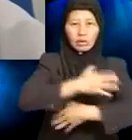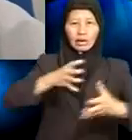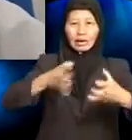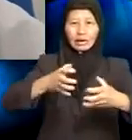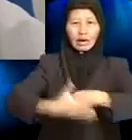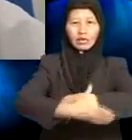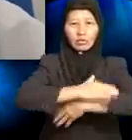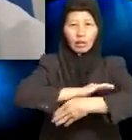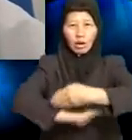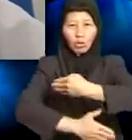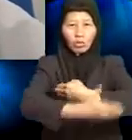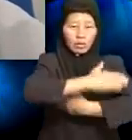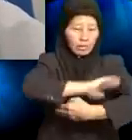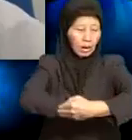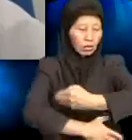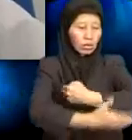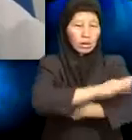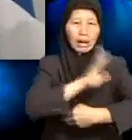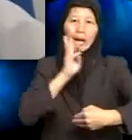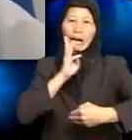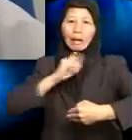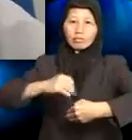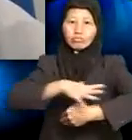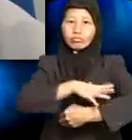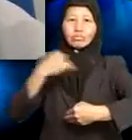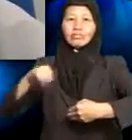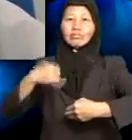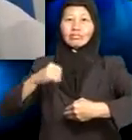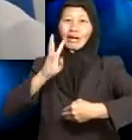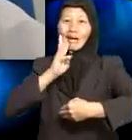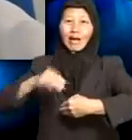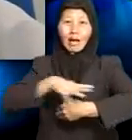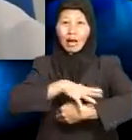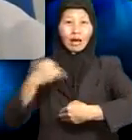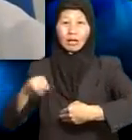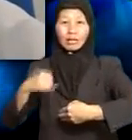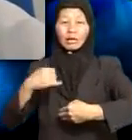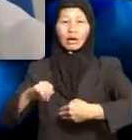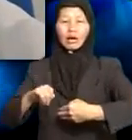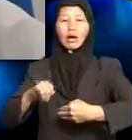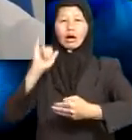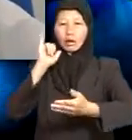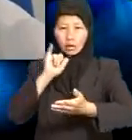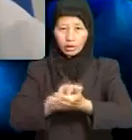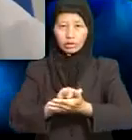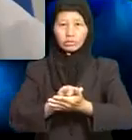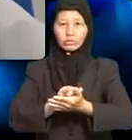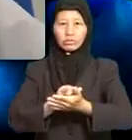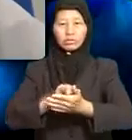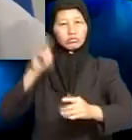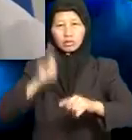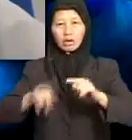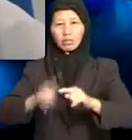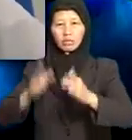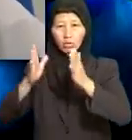dia balut dengan simen ni, air tidak boleh sampai ke anggota wuduk. Itu satu lagi keadaan di mana tidak boleh